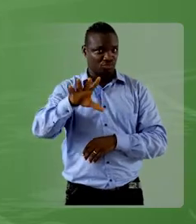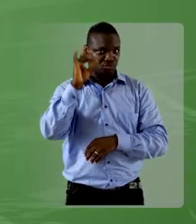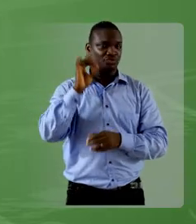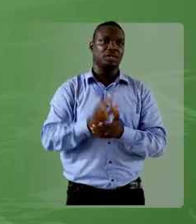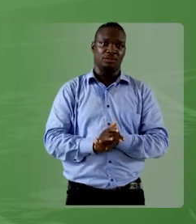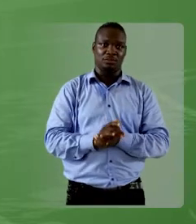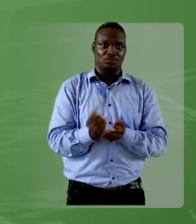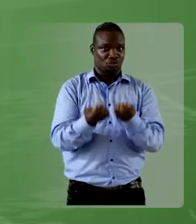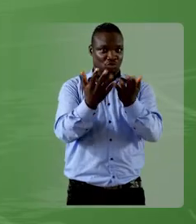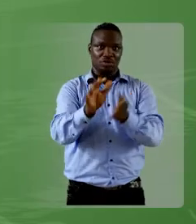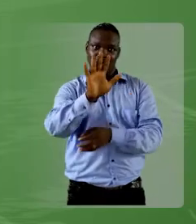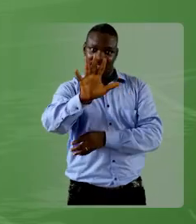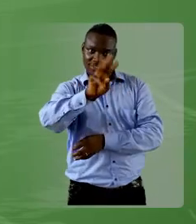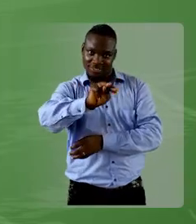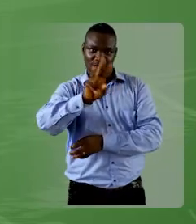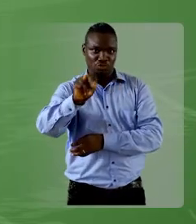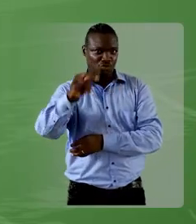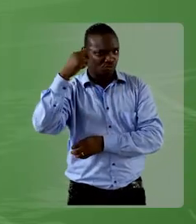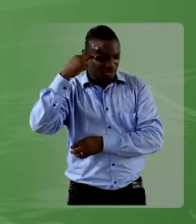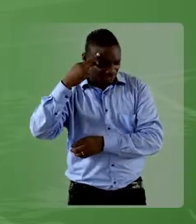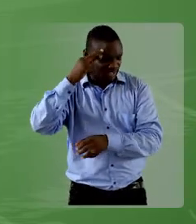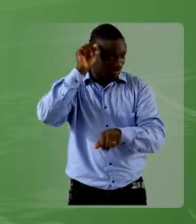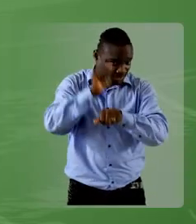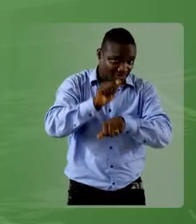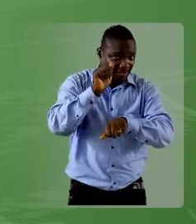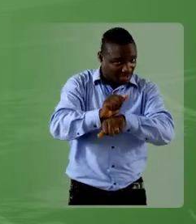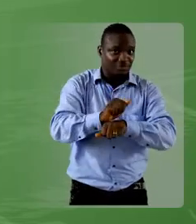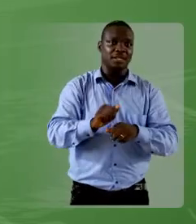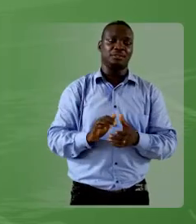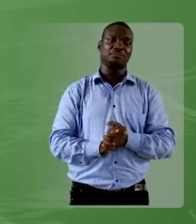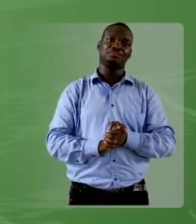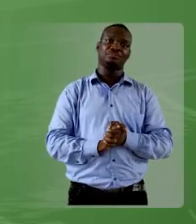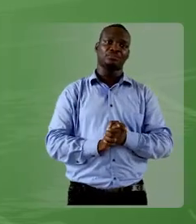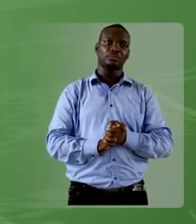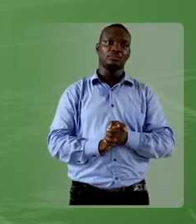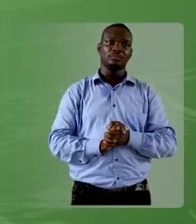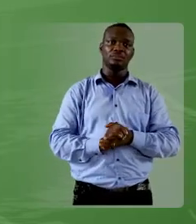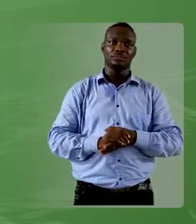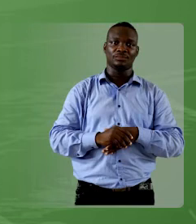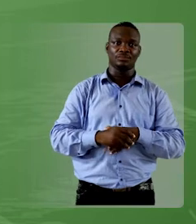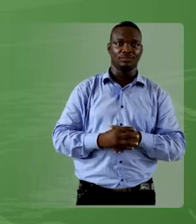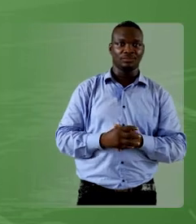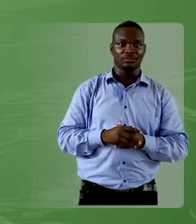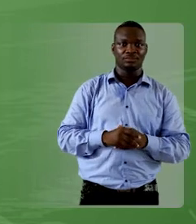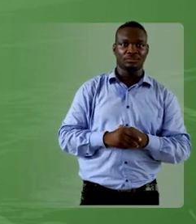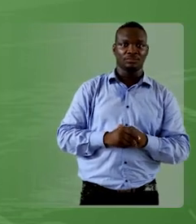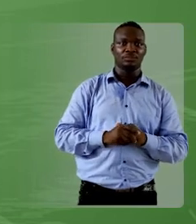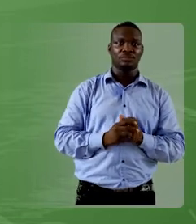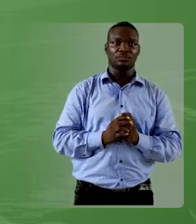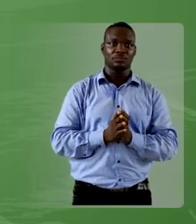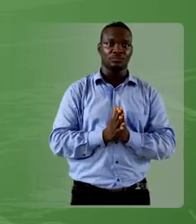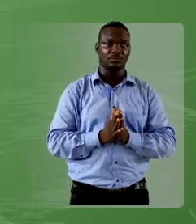Vous avez 5 minutes pour traiter cet exercice.